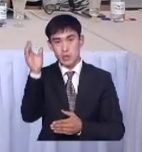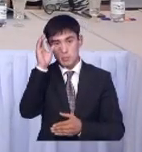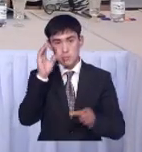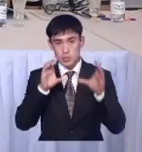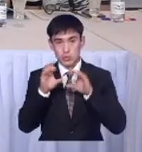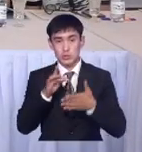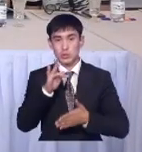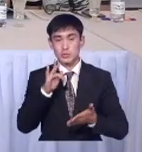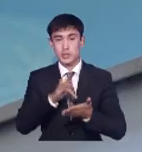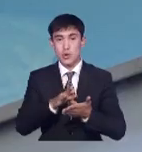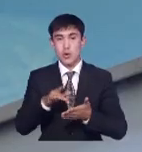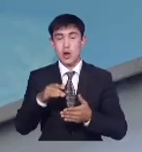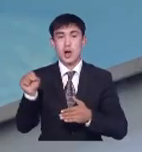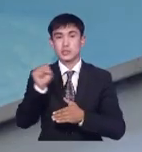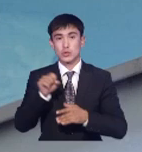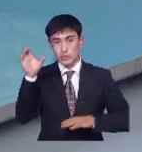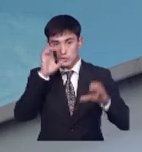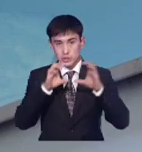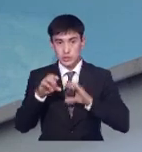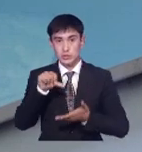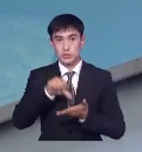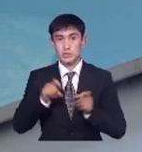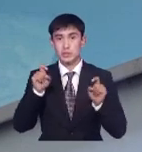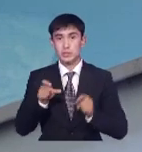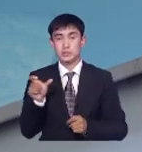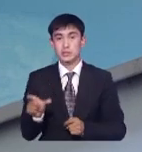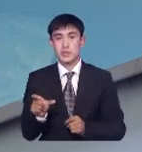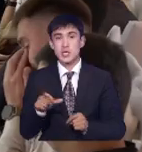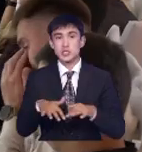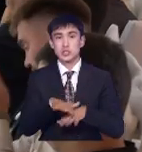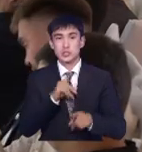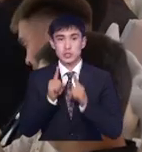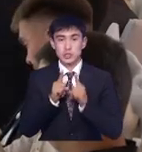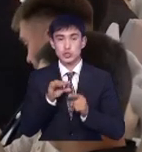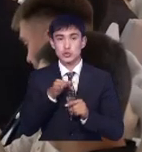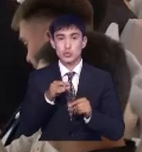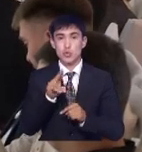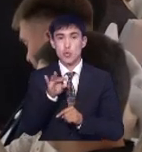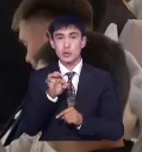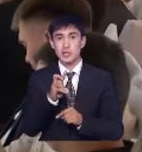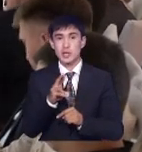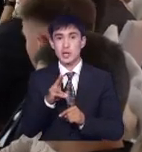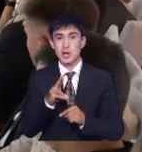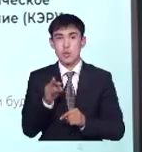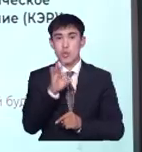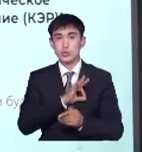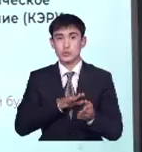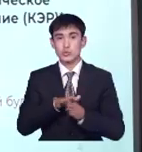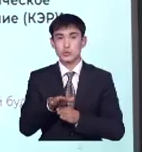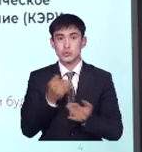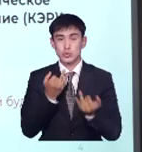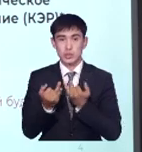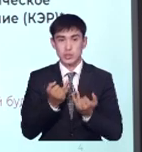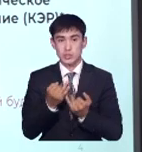беру орталығы мен Орталық Азия университетінің өкілдері келді. Жиында жетісуда көміртегі бейтараптығына қол жеткізу жолдары